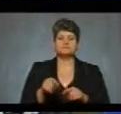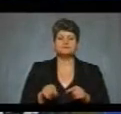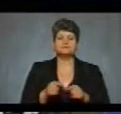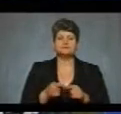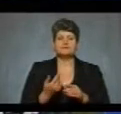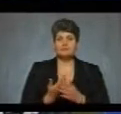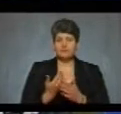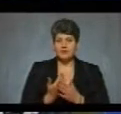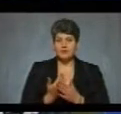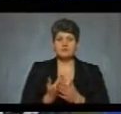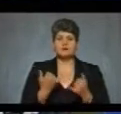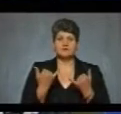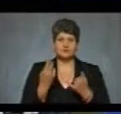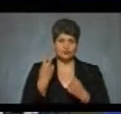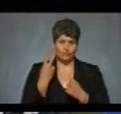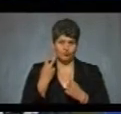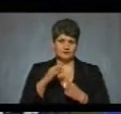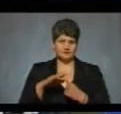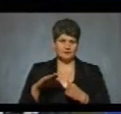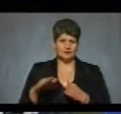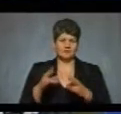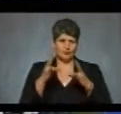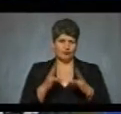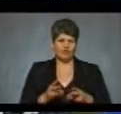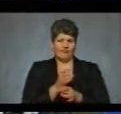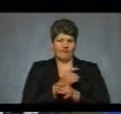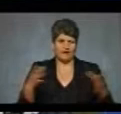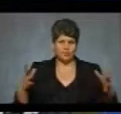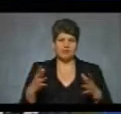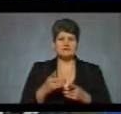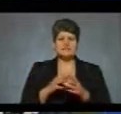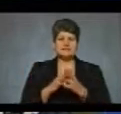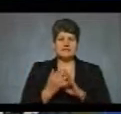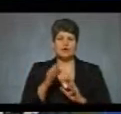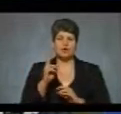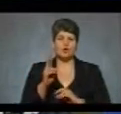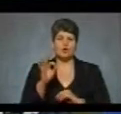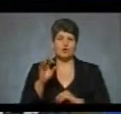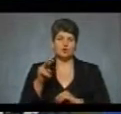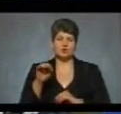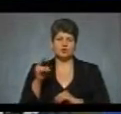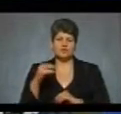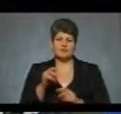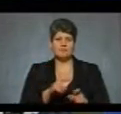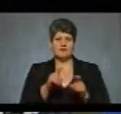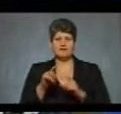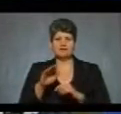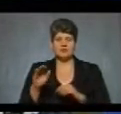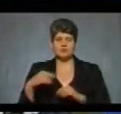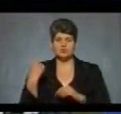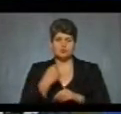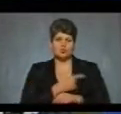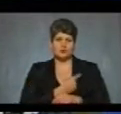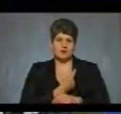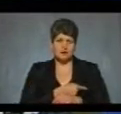Двох підлітків, які травмувалися під час вибуху гранати у селі Колодіївка, з обласної університетської лікарні перевели до дитячої обласної